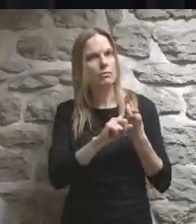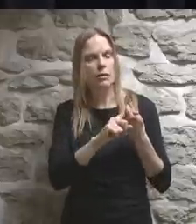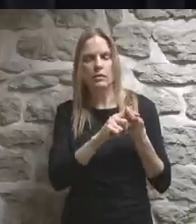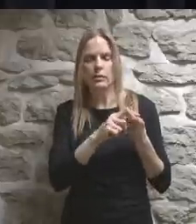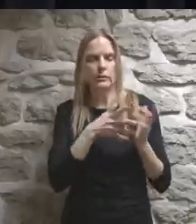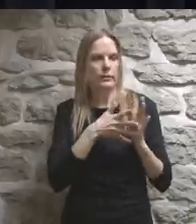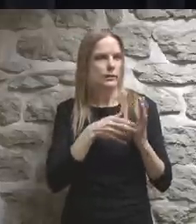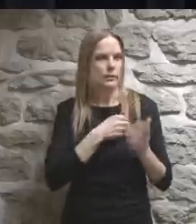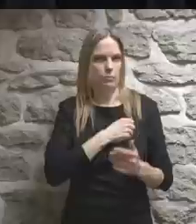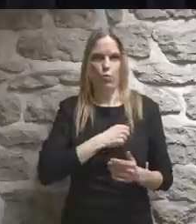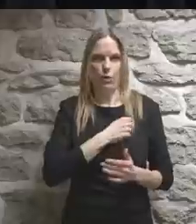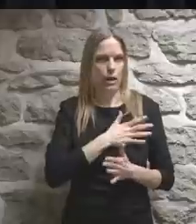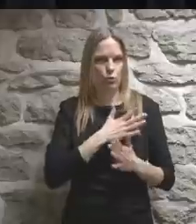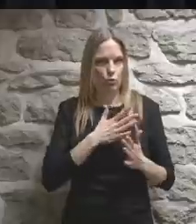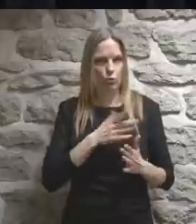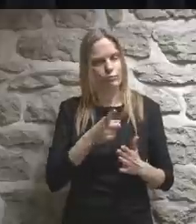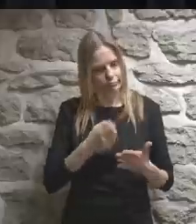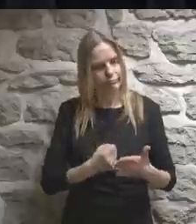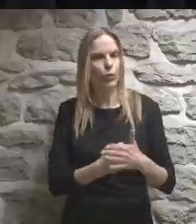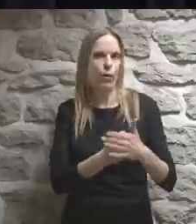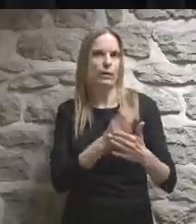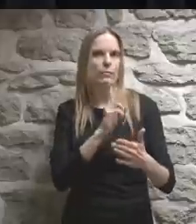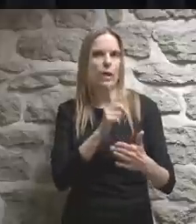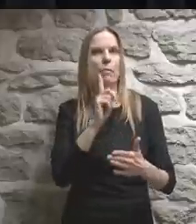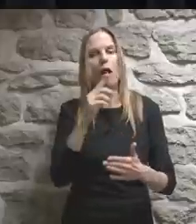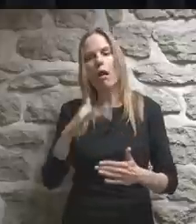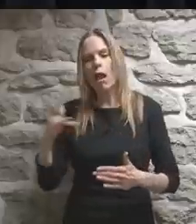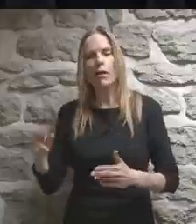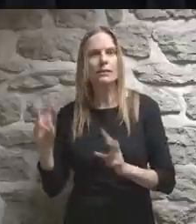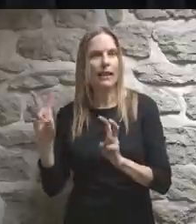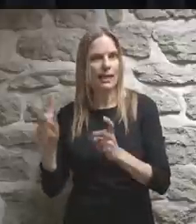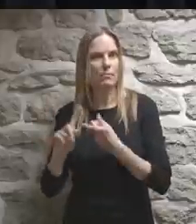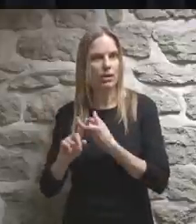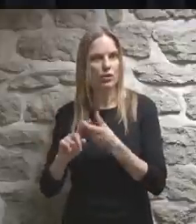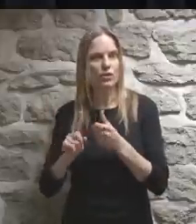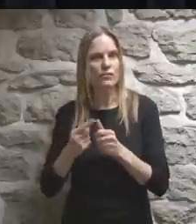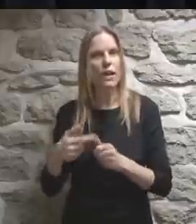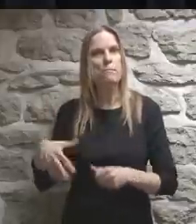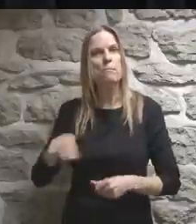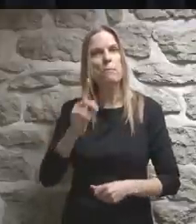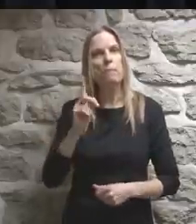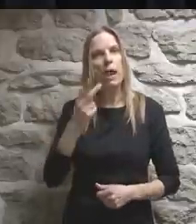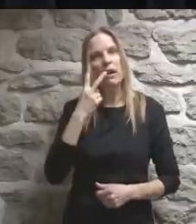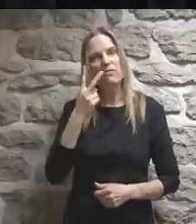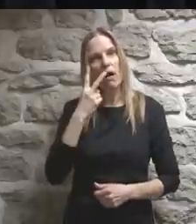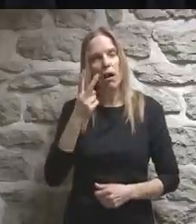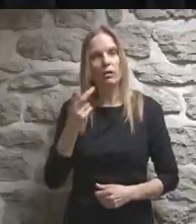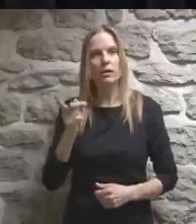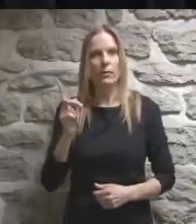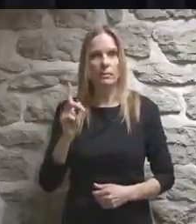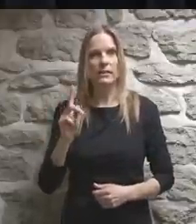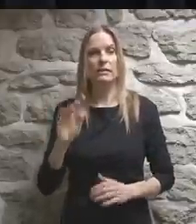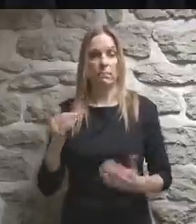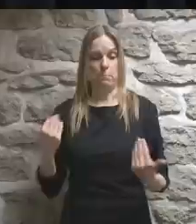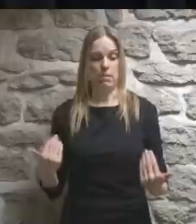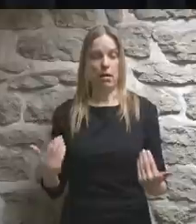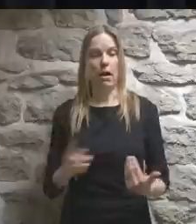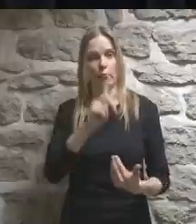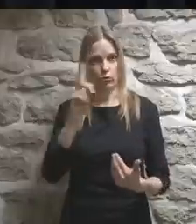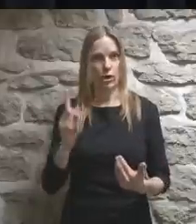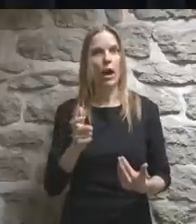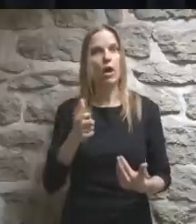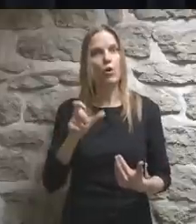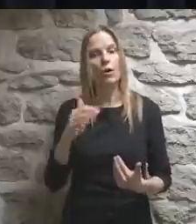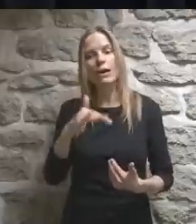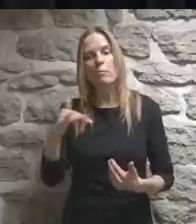tuleb toeks olla, aga ma tulen korra veel laste juurde. Me peame vaatama siis seda, et eriti praegusel ajal, et